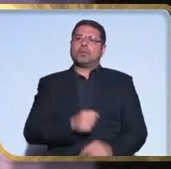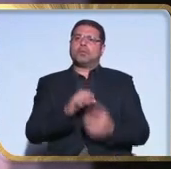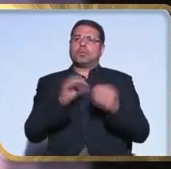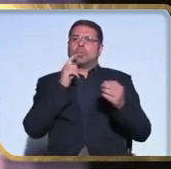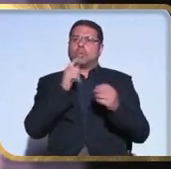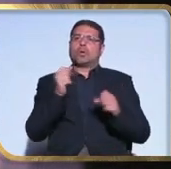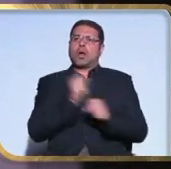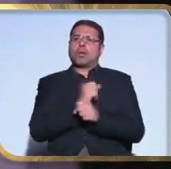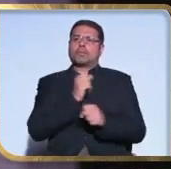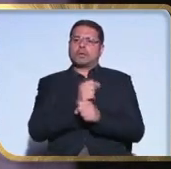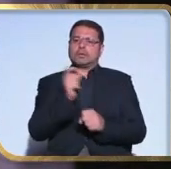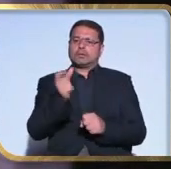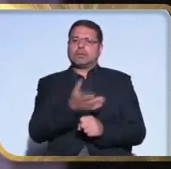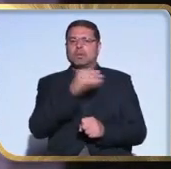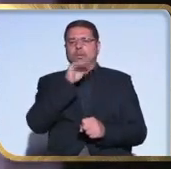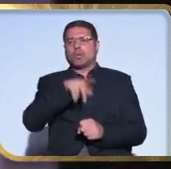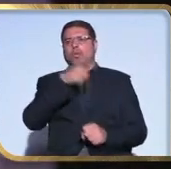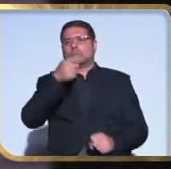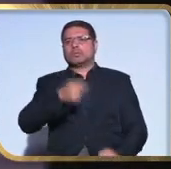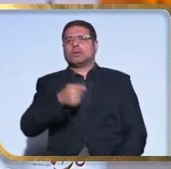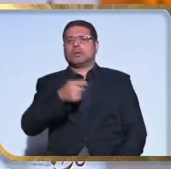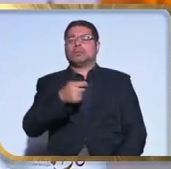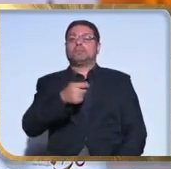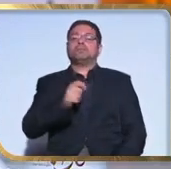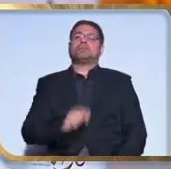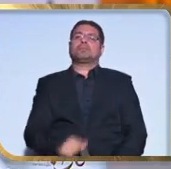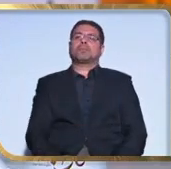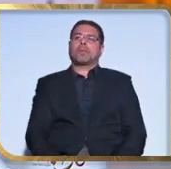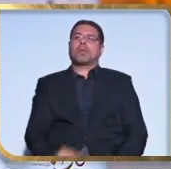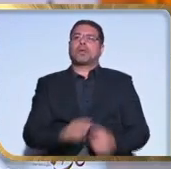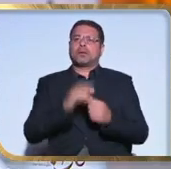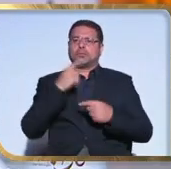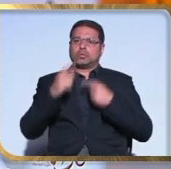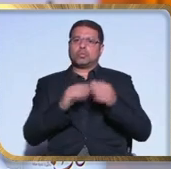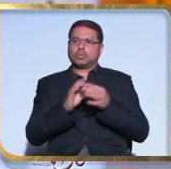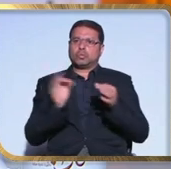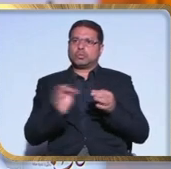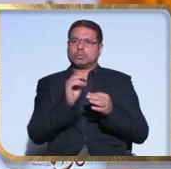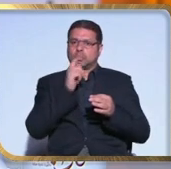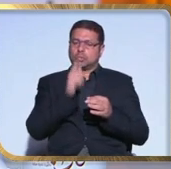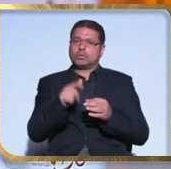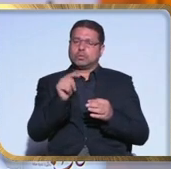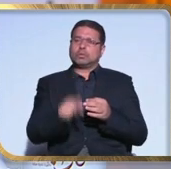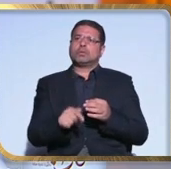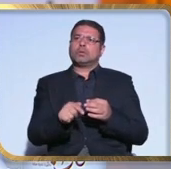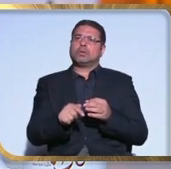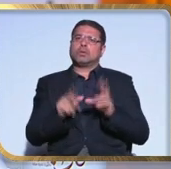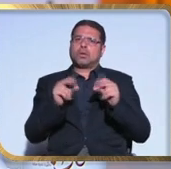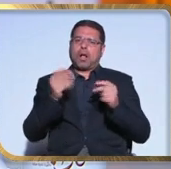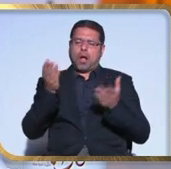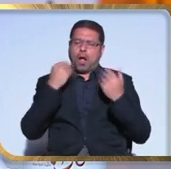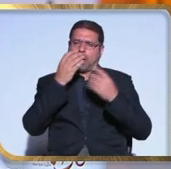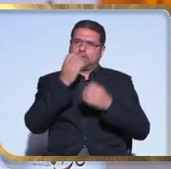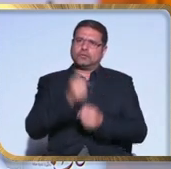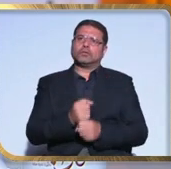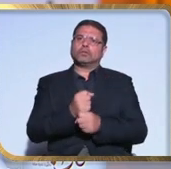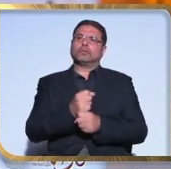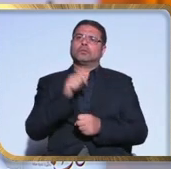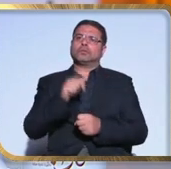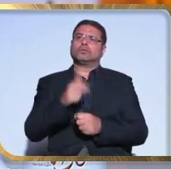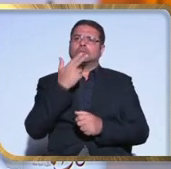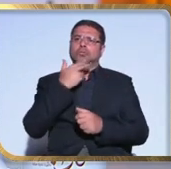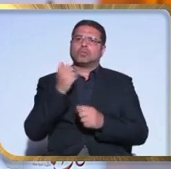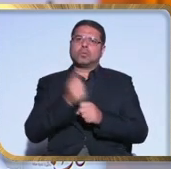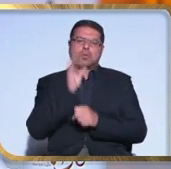راصدهم الكريم صلى الله عليه وسلم مدوه مدويه يعني حافظه لذلك